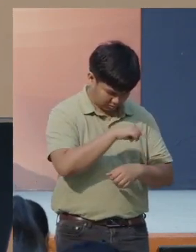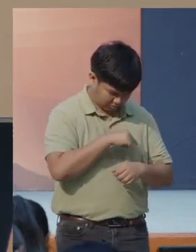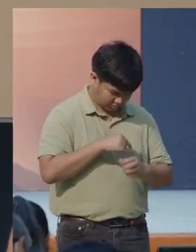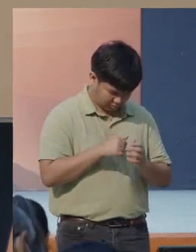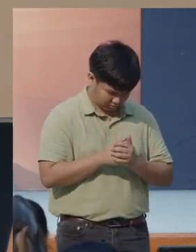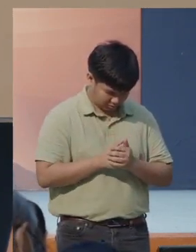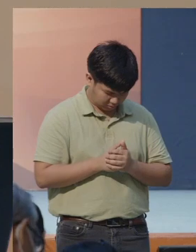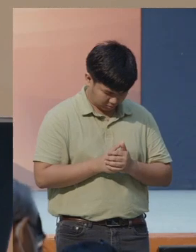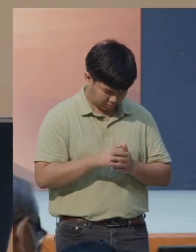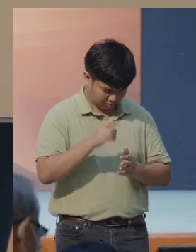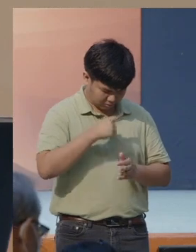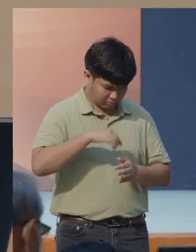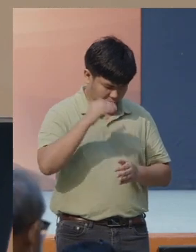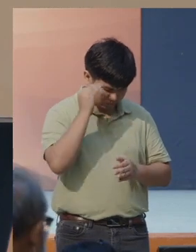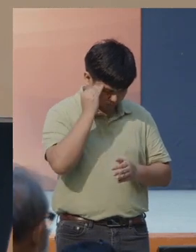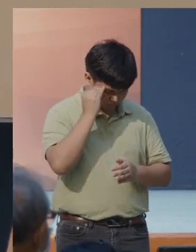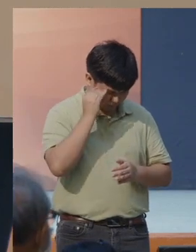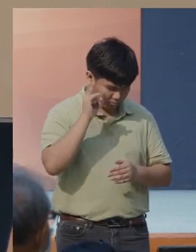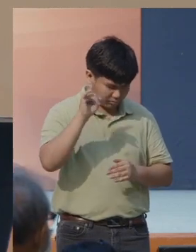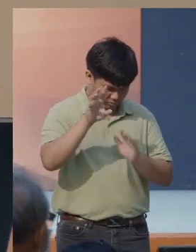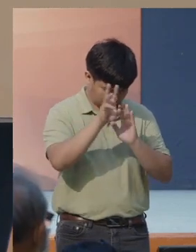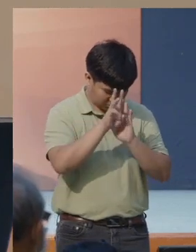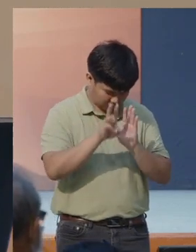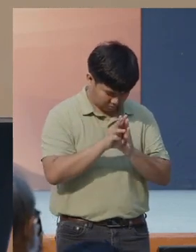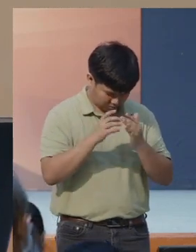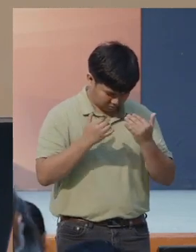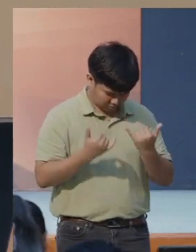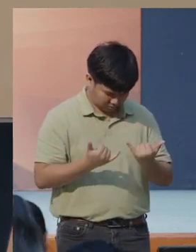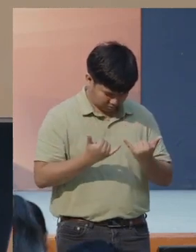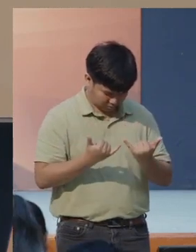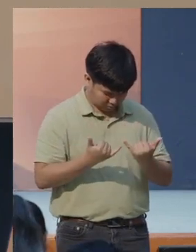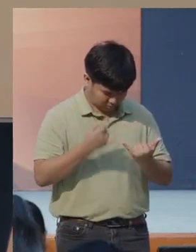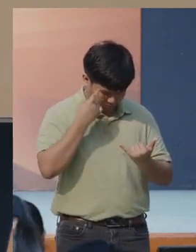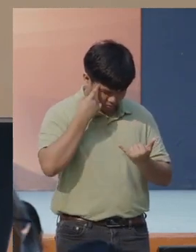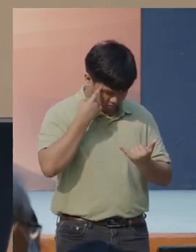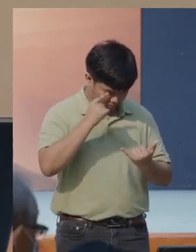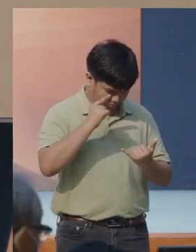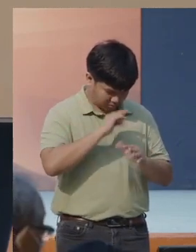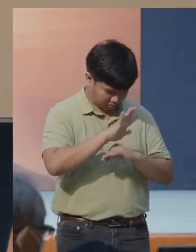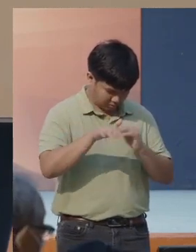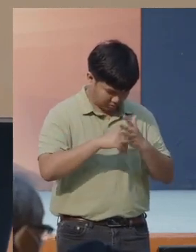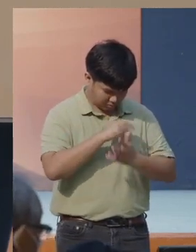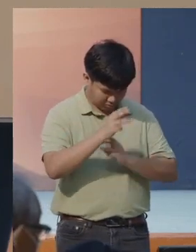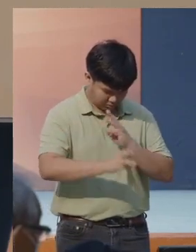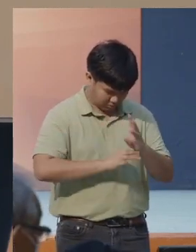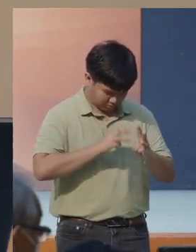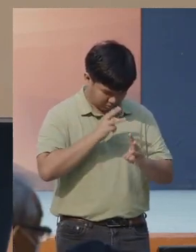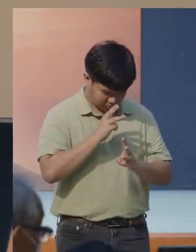Dahil alam po namin, ito ang kalooban ninyo para sa buong mundo.